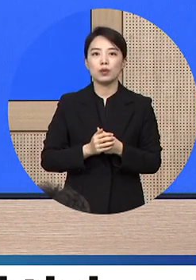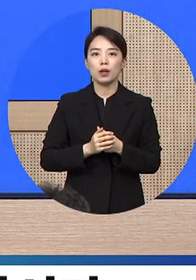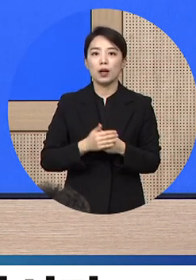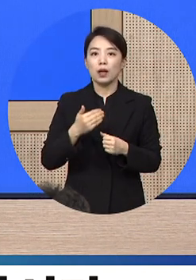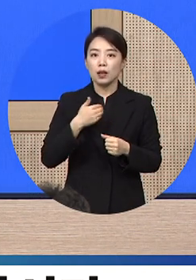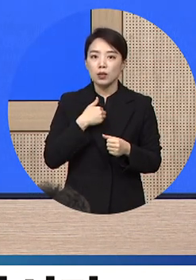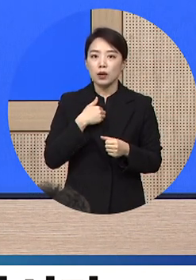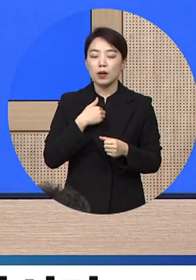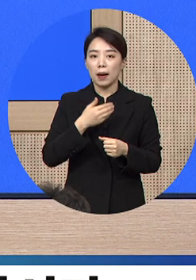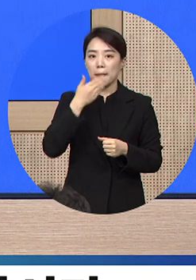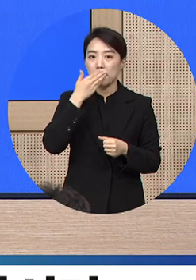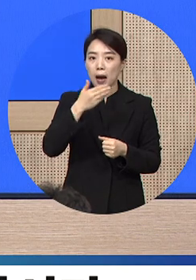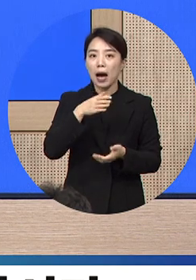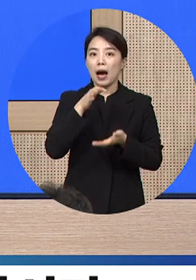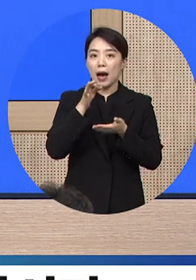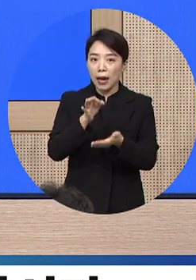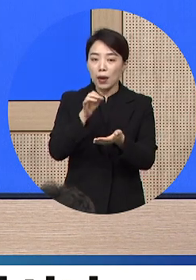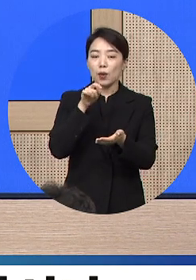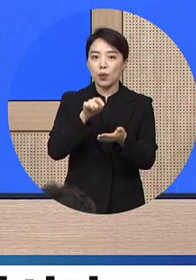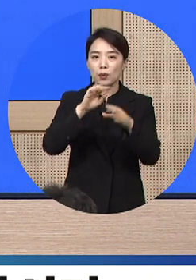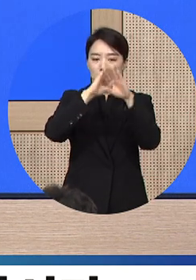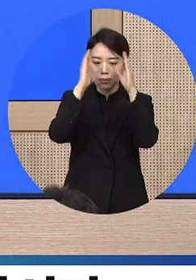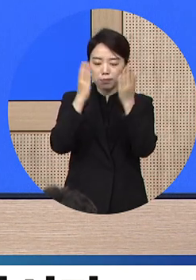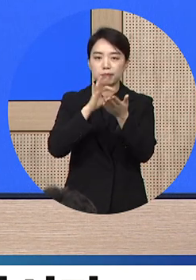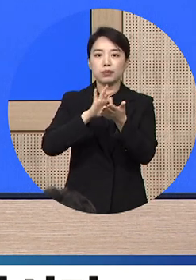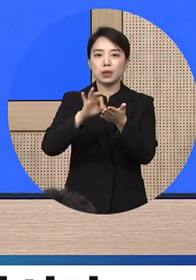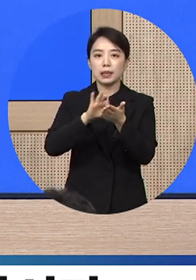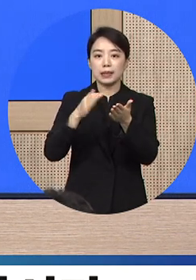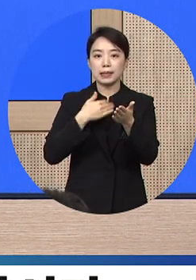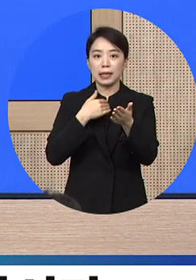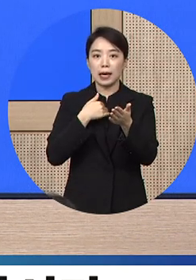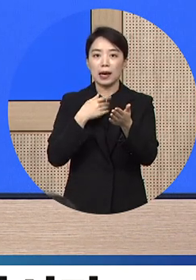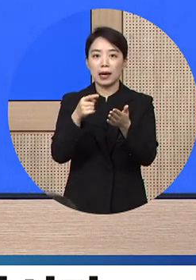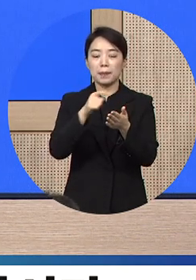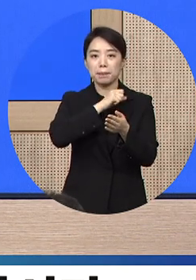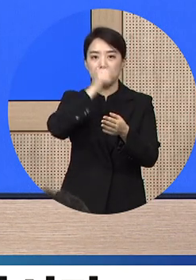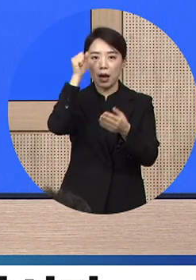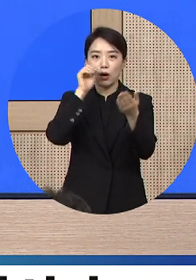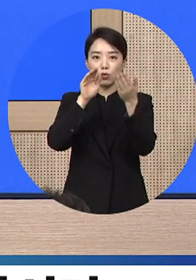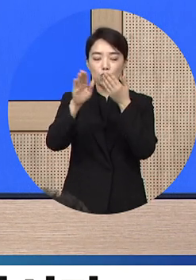재원을 통해서 제가 취임하자마자 비상경제회의를 통해서